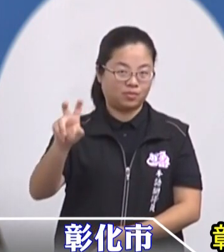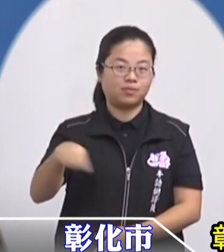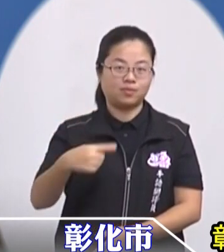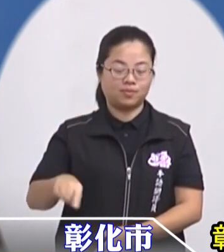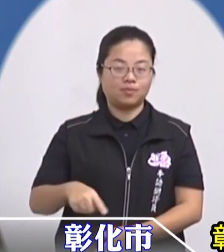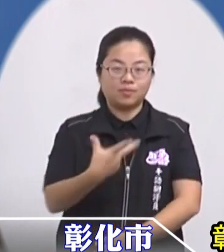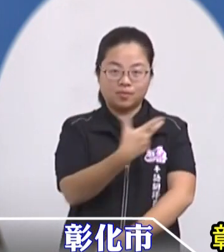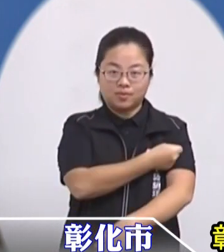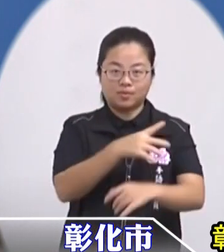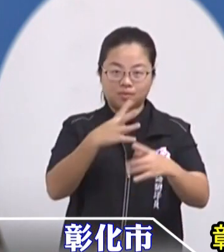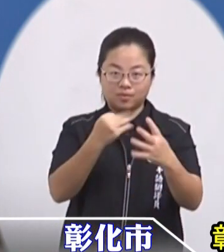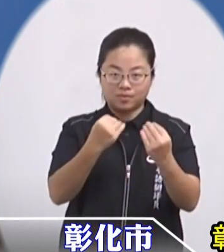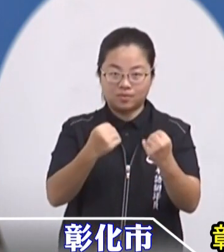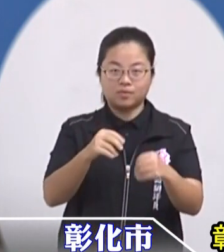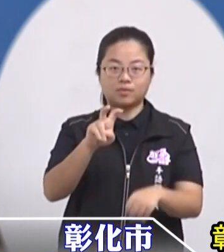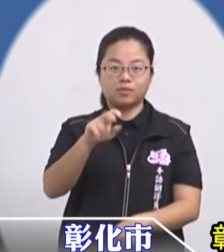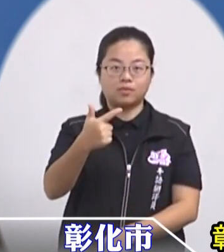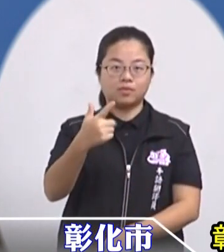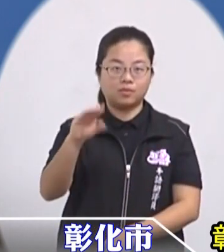49,2377人，接种数是在